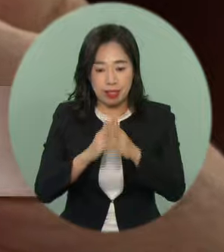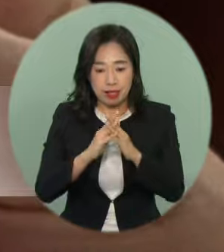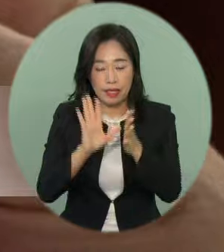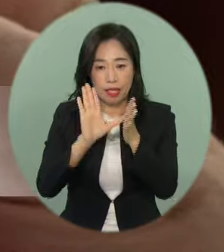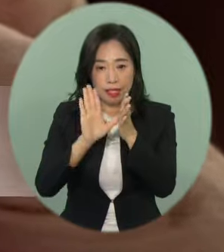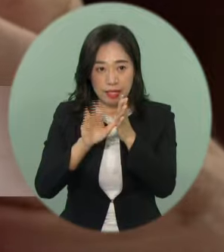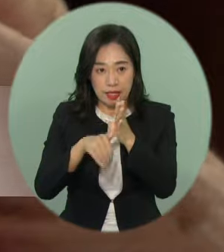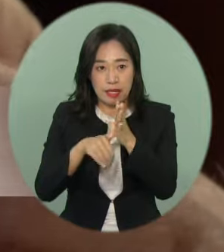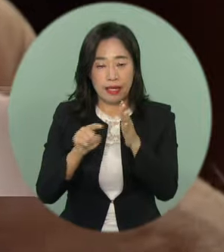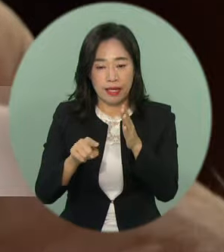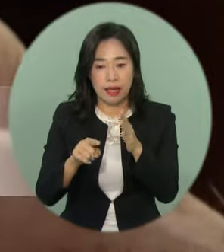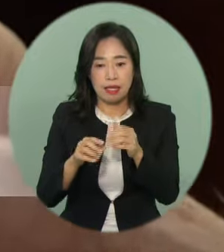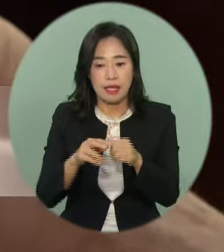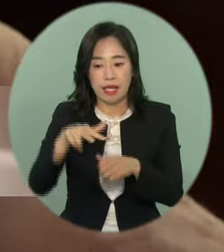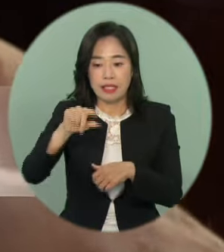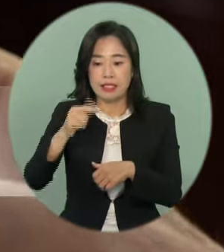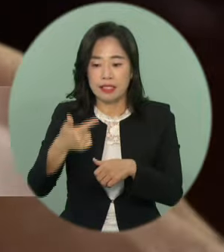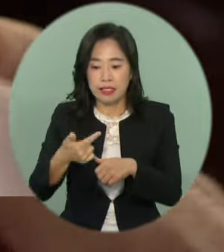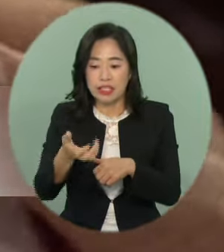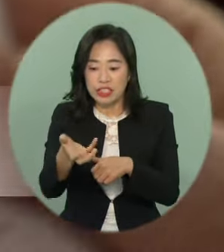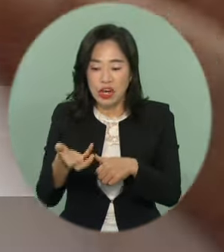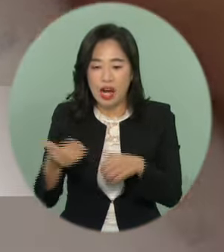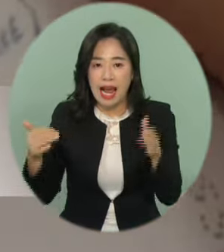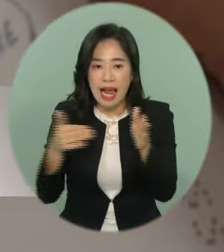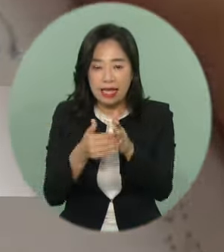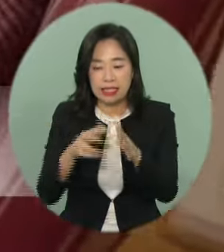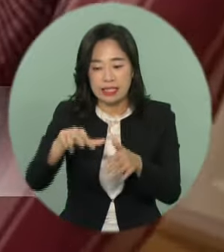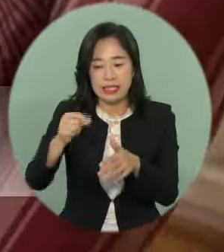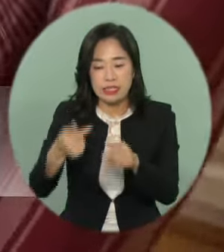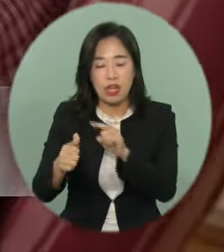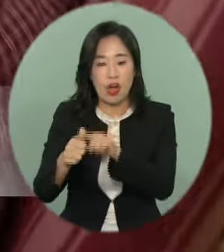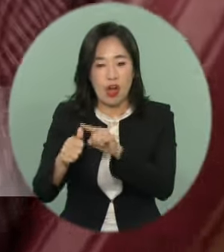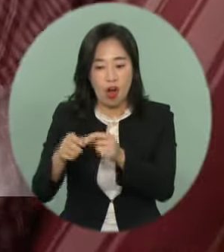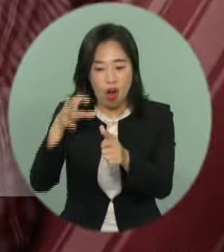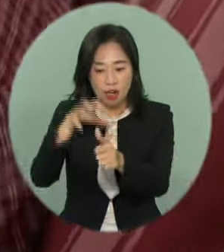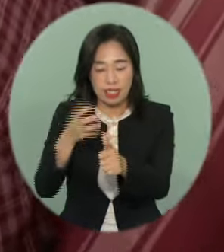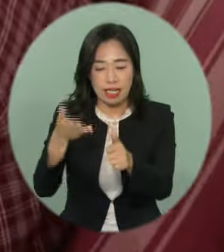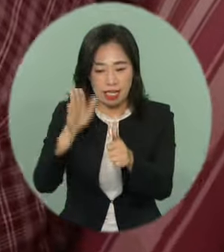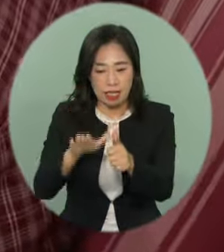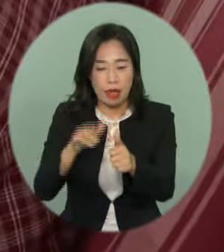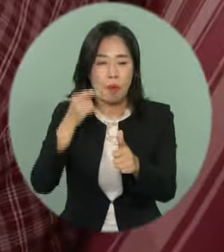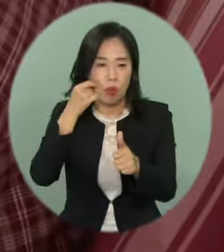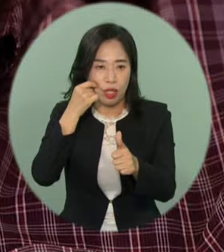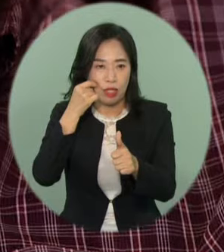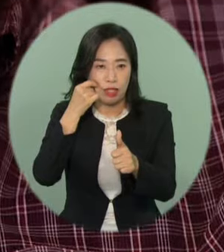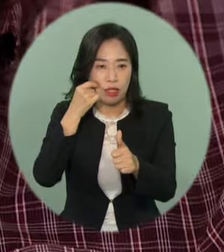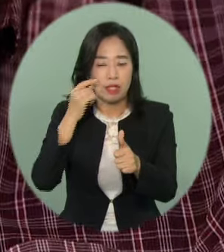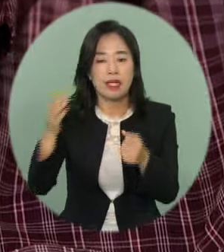전을 했어야 했지만 그러지 못했다며이는 미국의 실패라는